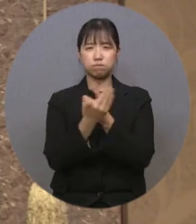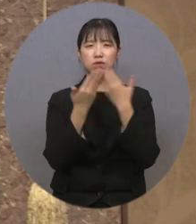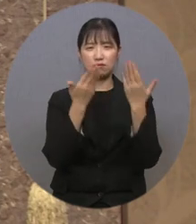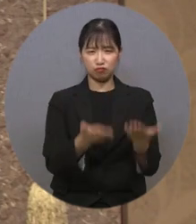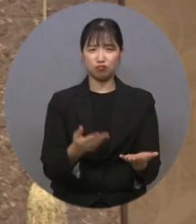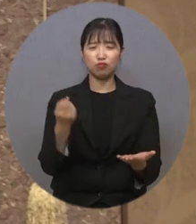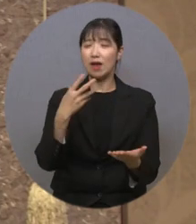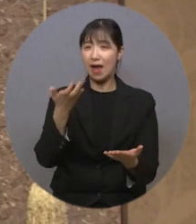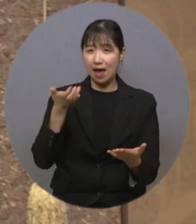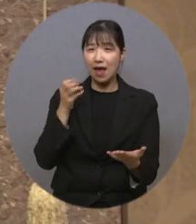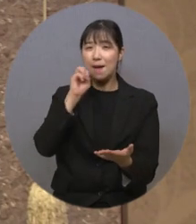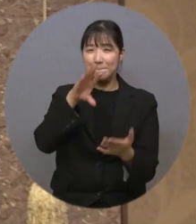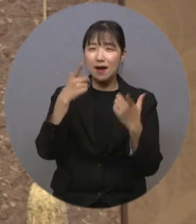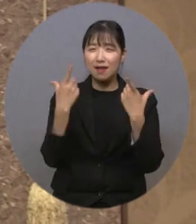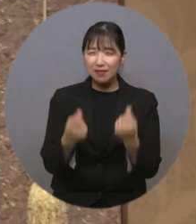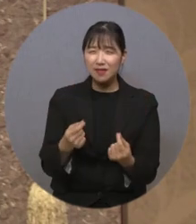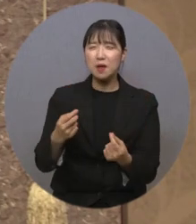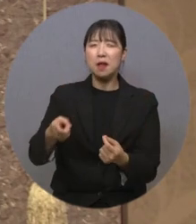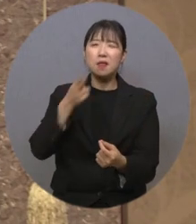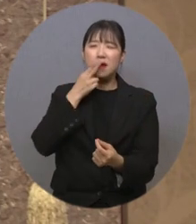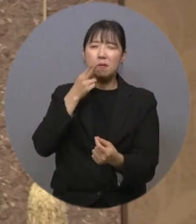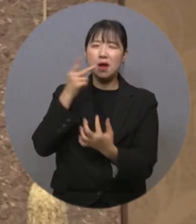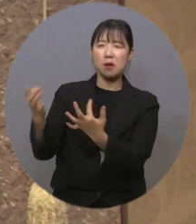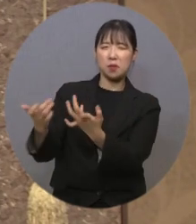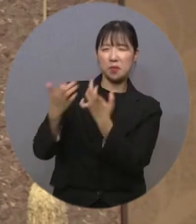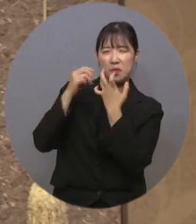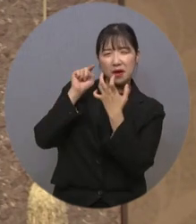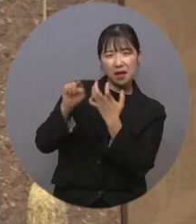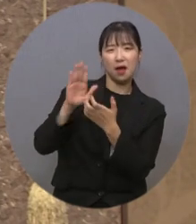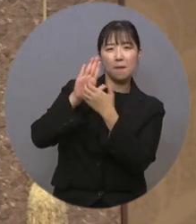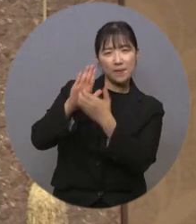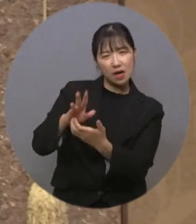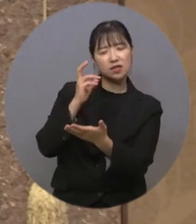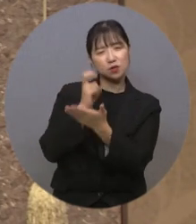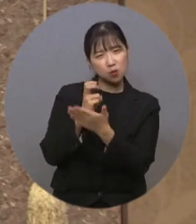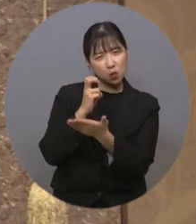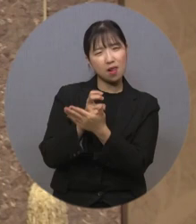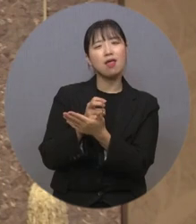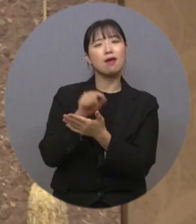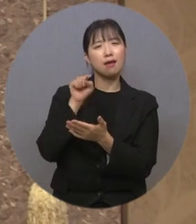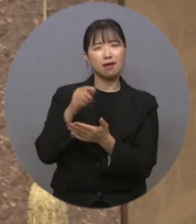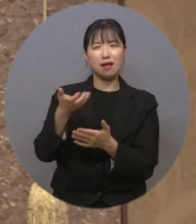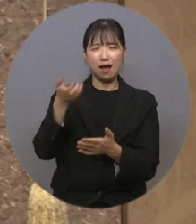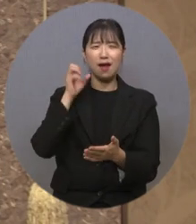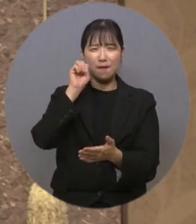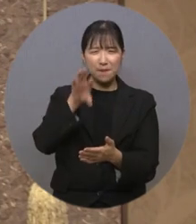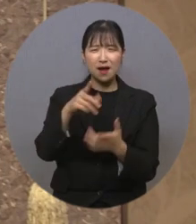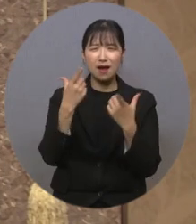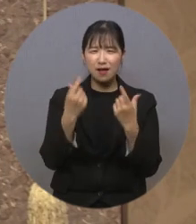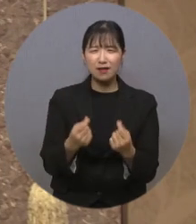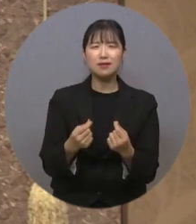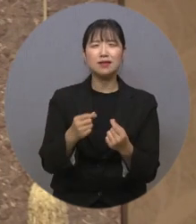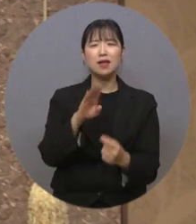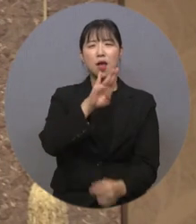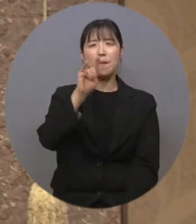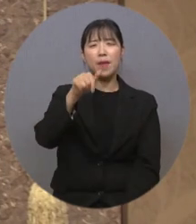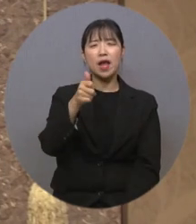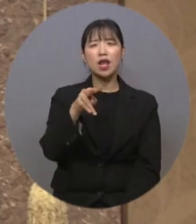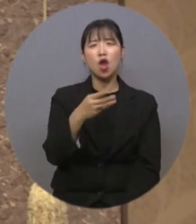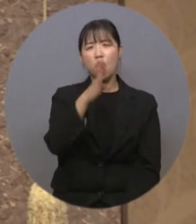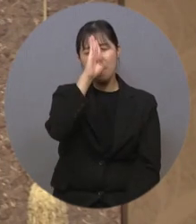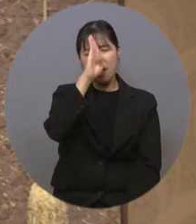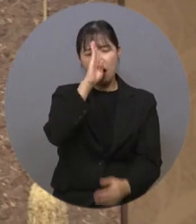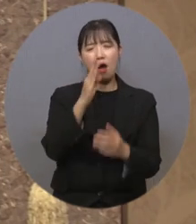간접 흡연 방지 조례라든가 이러한 네. 것들이 아이들이 아까 말씀드렸던 백혈병 환자가 발생하지